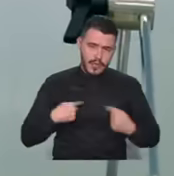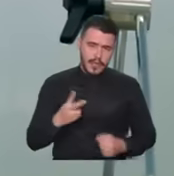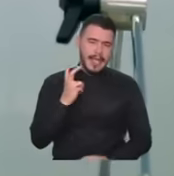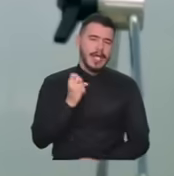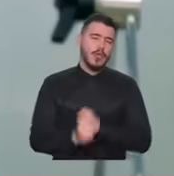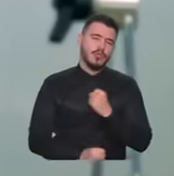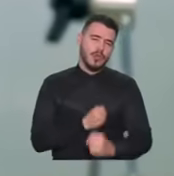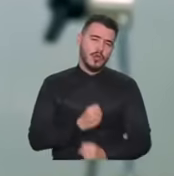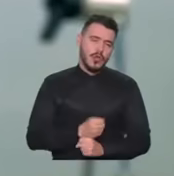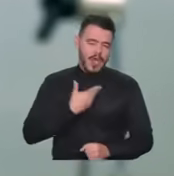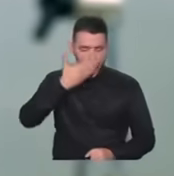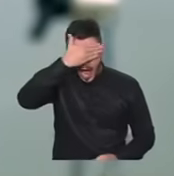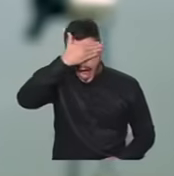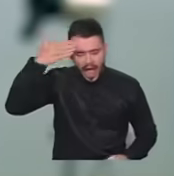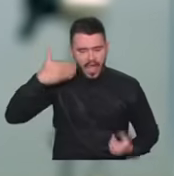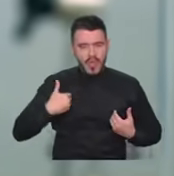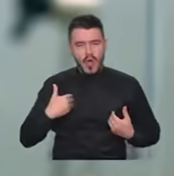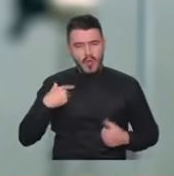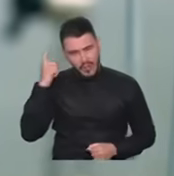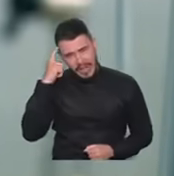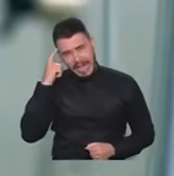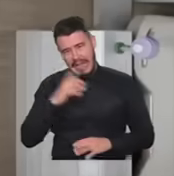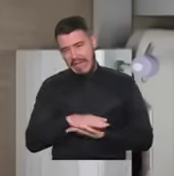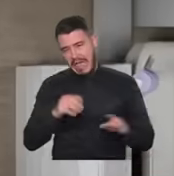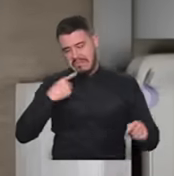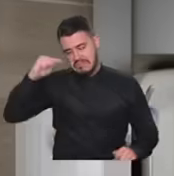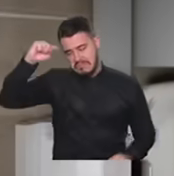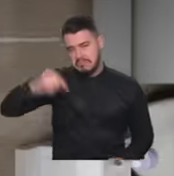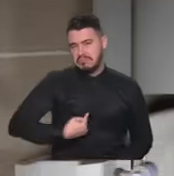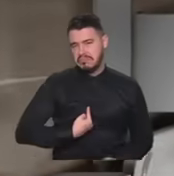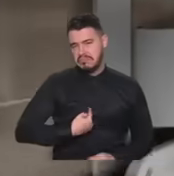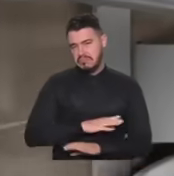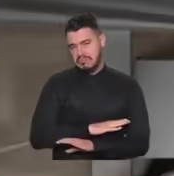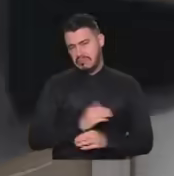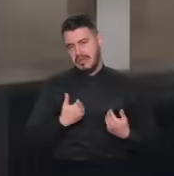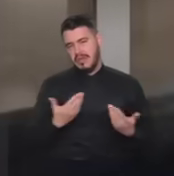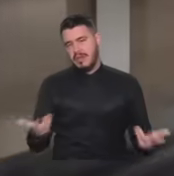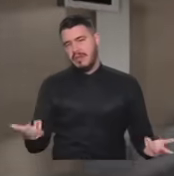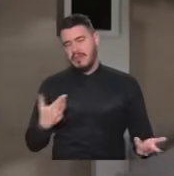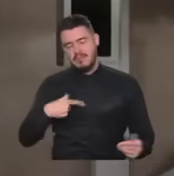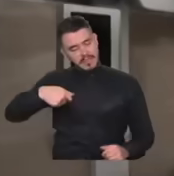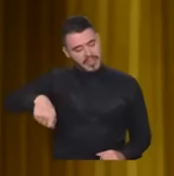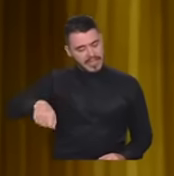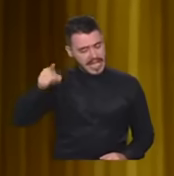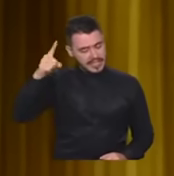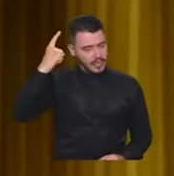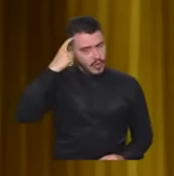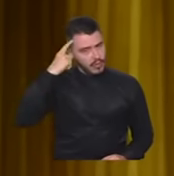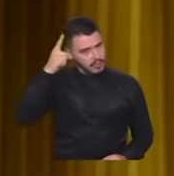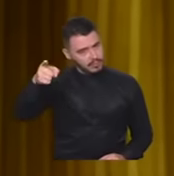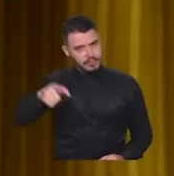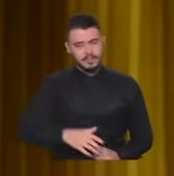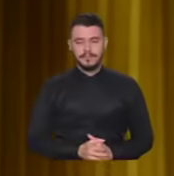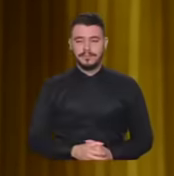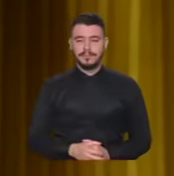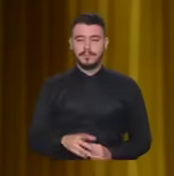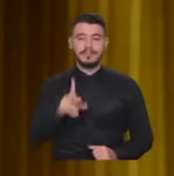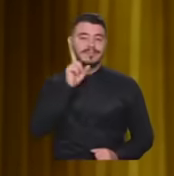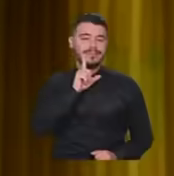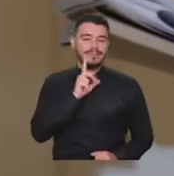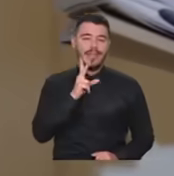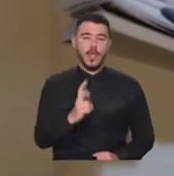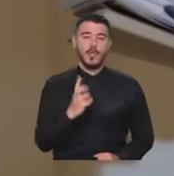γιατί αυτό καταλαβαίνετε ότι θα αλλάξει την εικόνα μου. Αλλά εντάξει, εγώ βασίζομαι στη δικαιοσύνη που θα προβεί μπροστά. Η 23χρονη υπέβαλε μήνυση σε